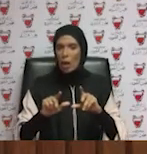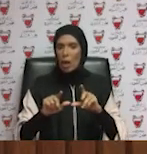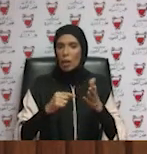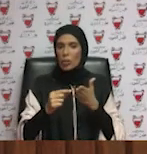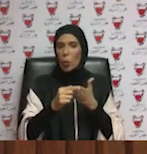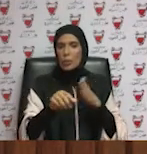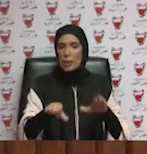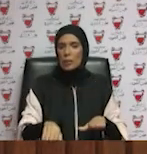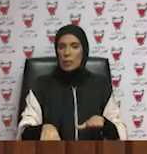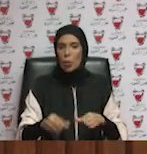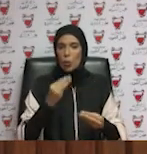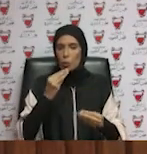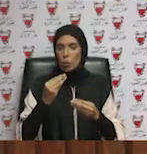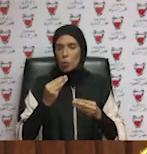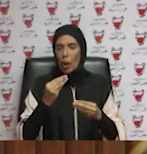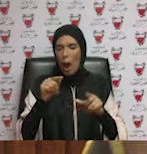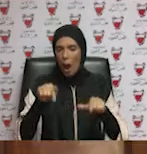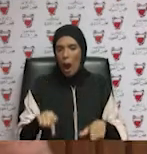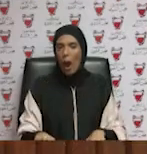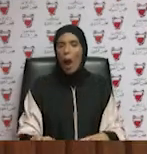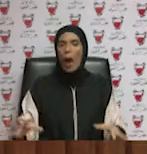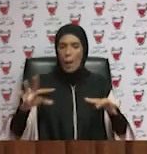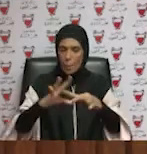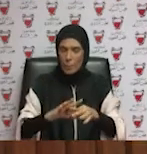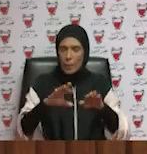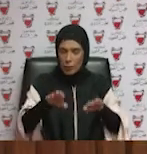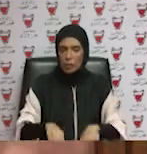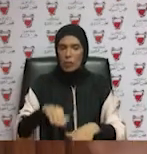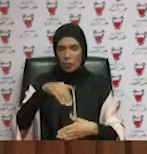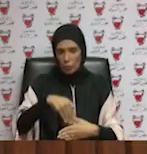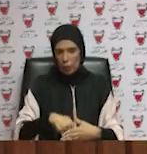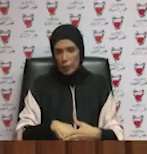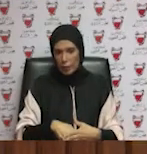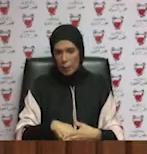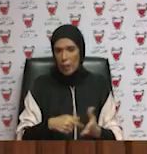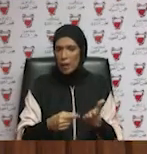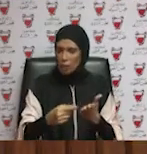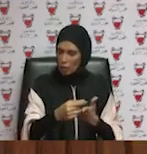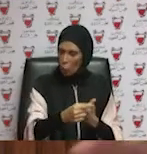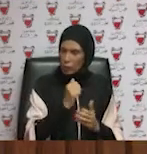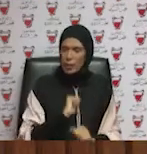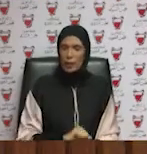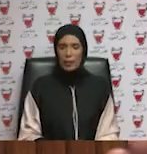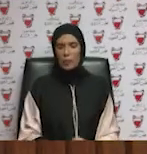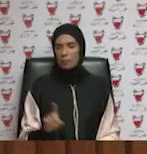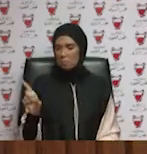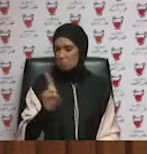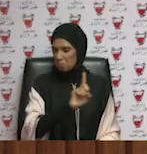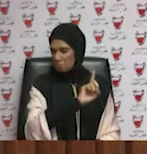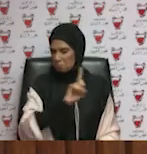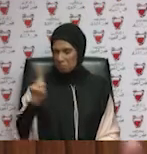مجلس النواب، أو التوافق مع مجلس النواب فيما ذهبوا إليه، ولا يجوز